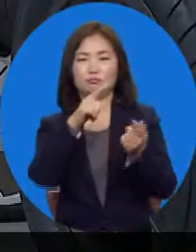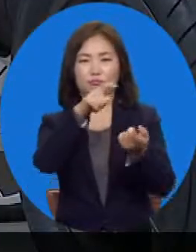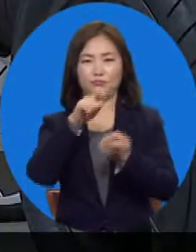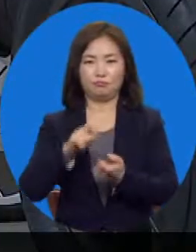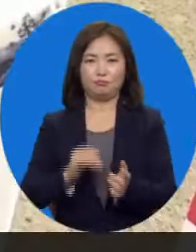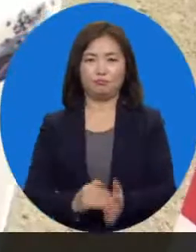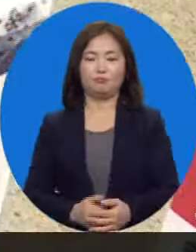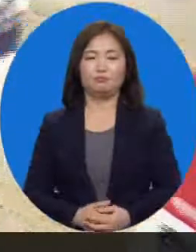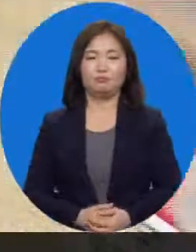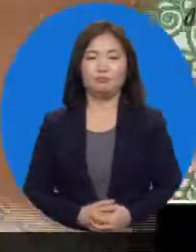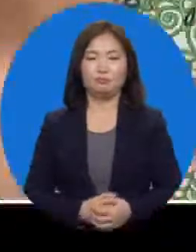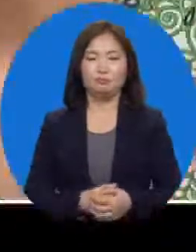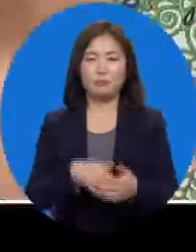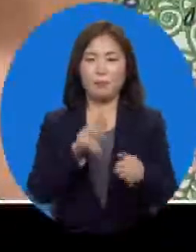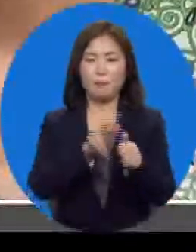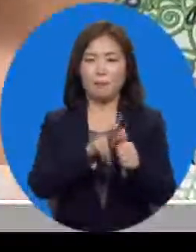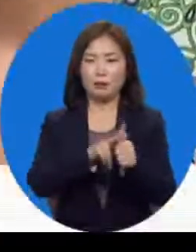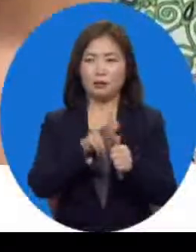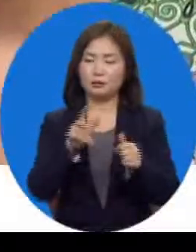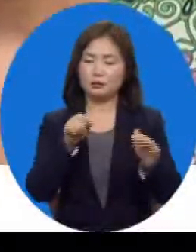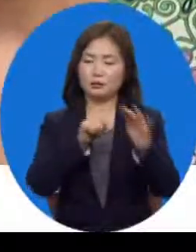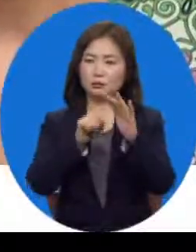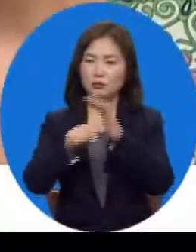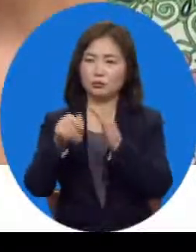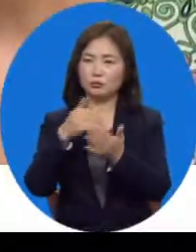받습니다. 마트 가는 횟수가